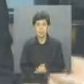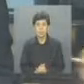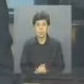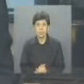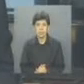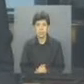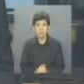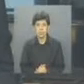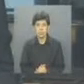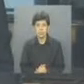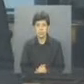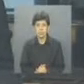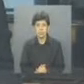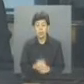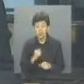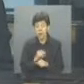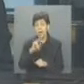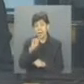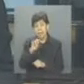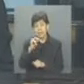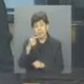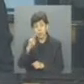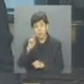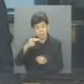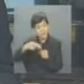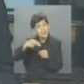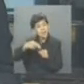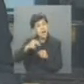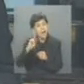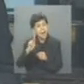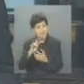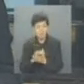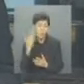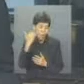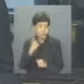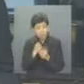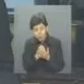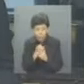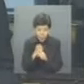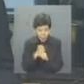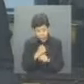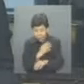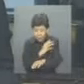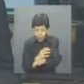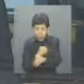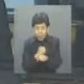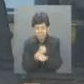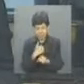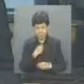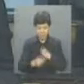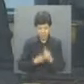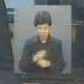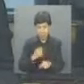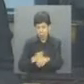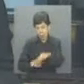การรณรงค์ใช้ก๊าซ NGV เป็นพลังงานทางเลือกเคยได้รับความนิยมอย่างมากในช่วงหนึ่งนะคะแล้วก็ทำให้เกิดธุรกิจติดตั้งระบบก๊า